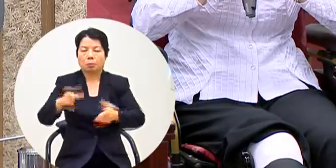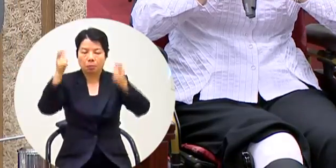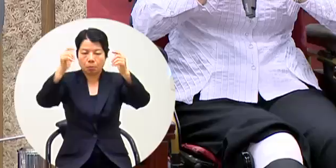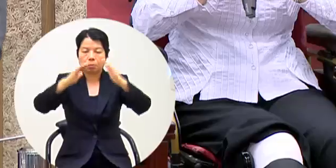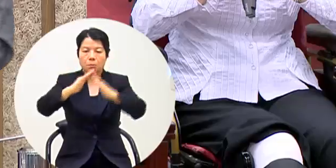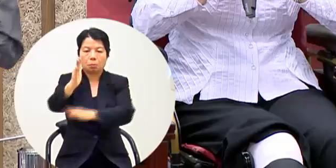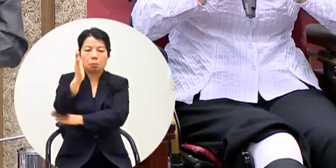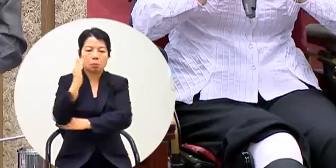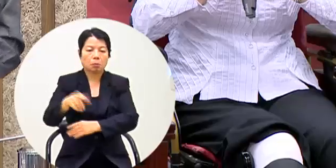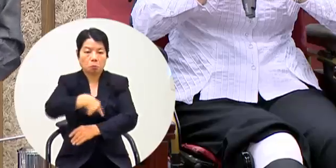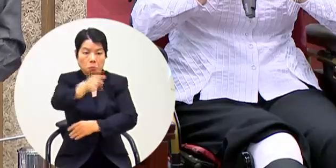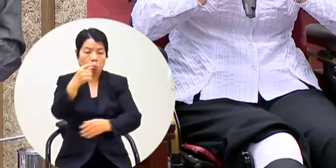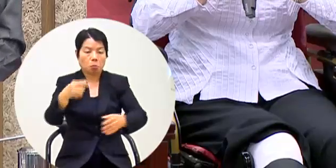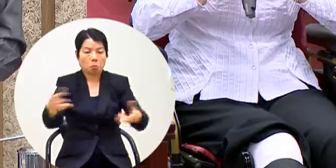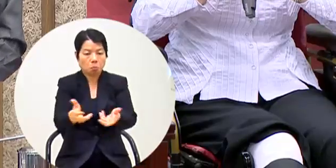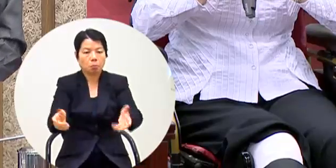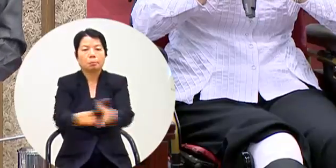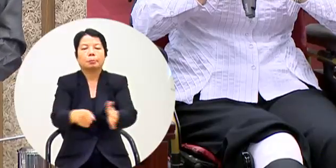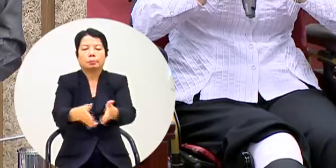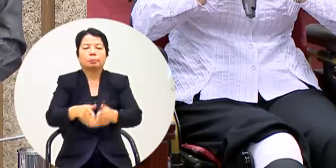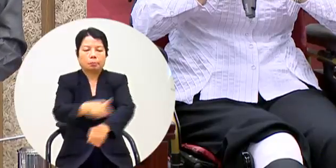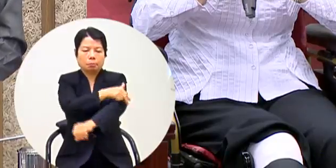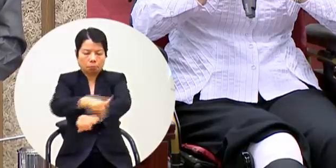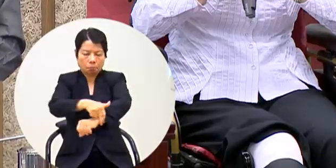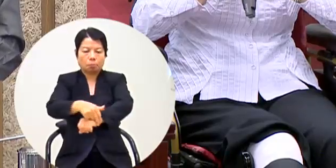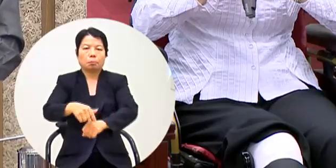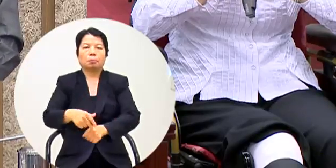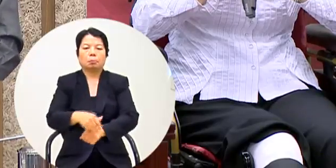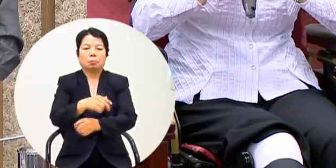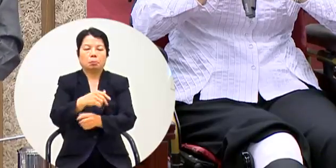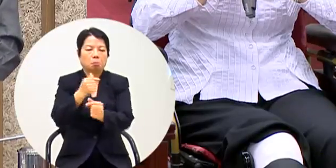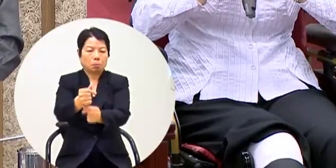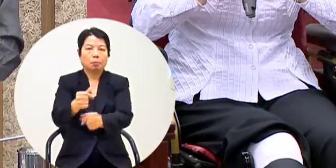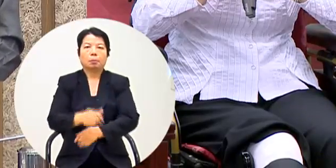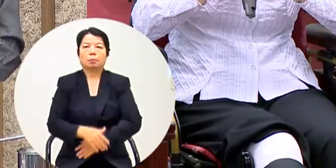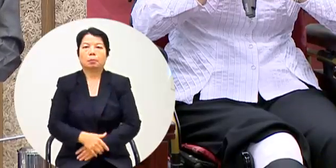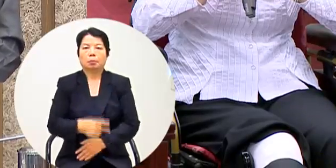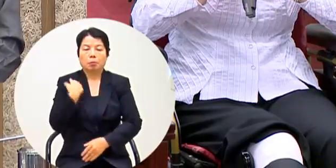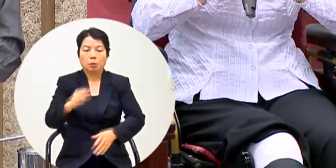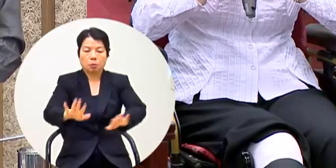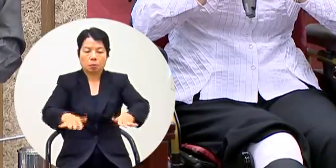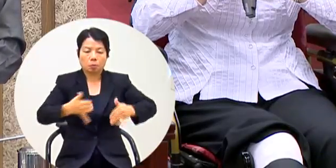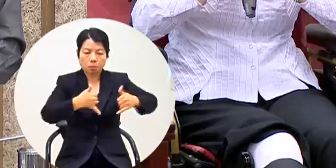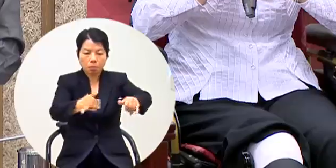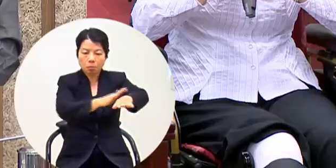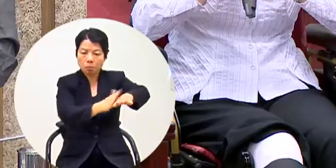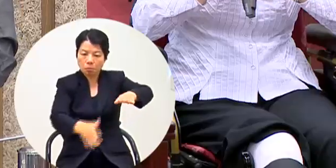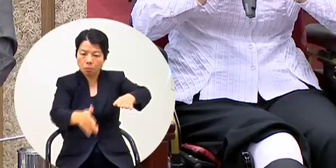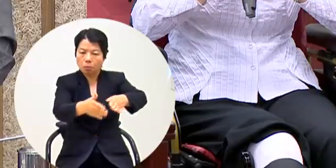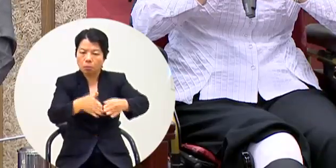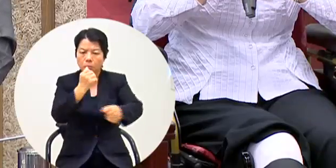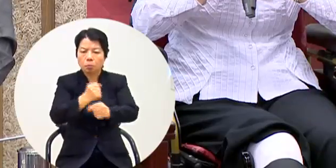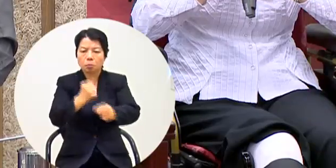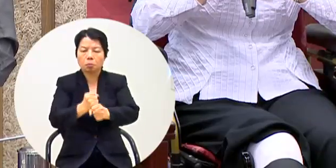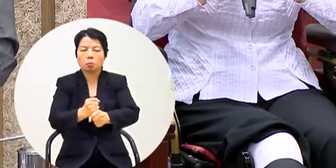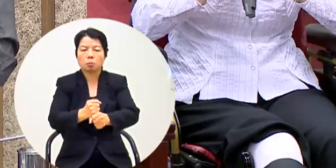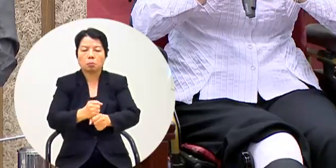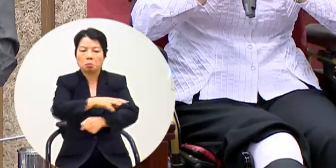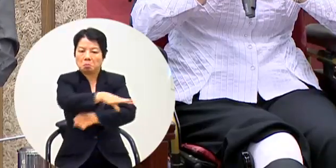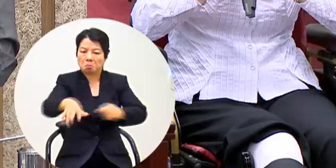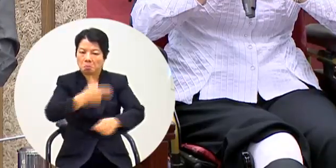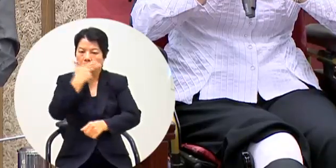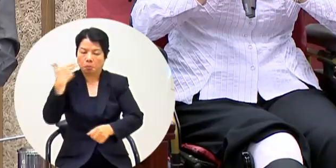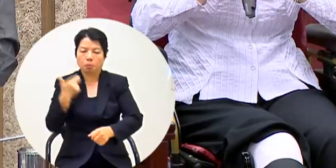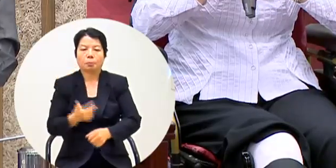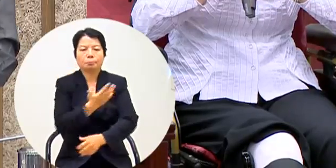计规划，把这个斜坡道呢做比较友善的方式，让身心障碍者随时都可以透过斜坡